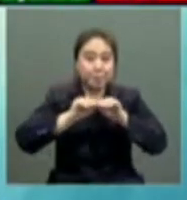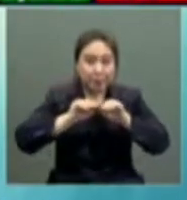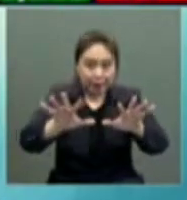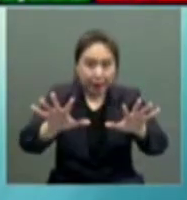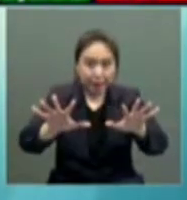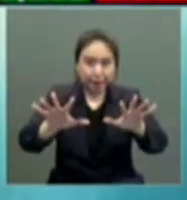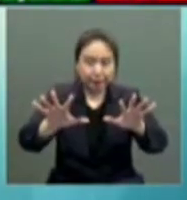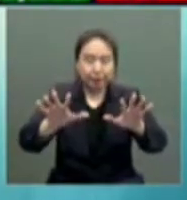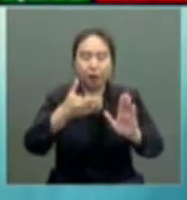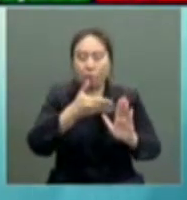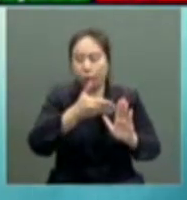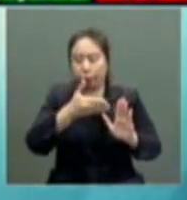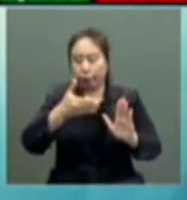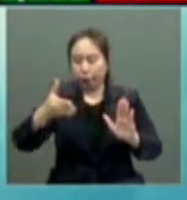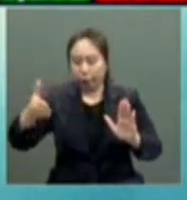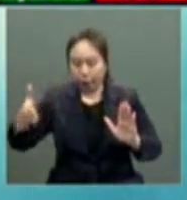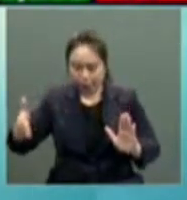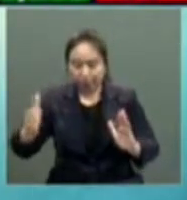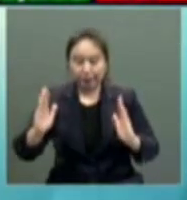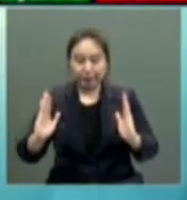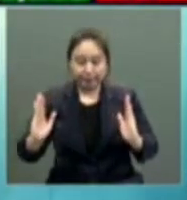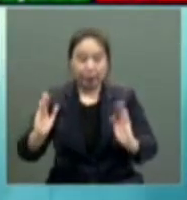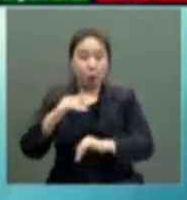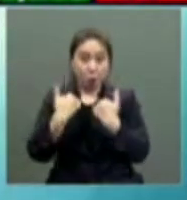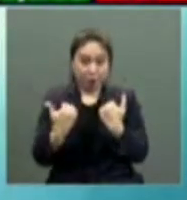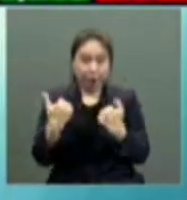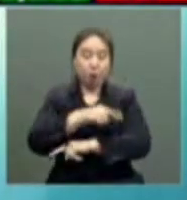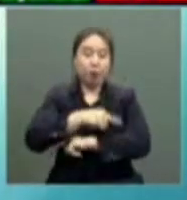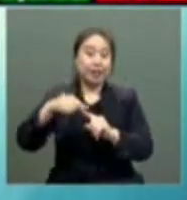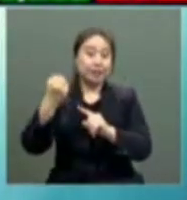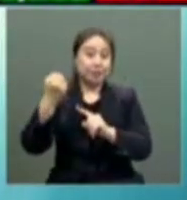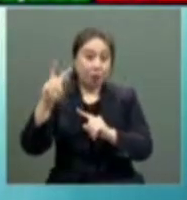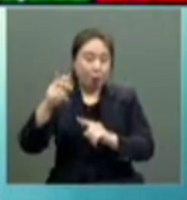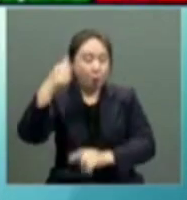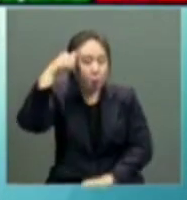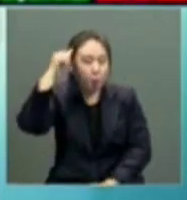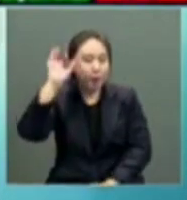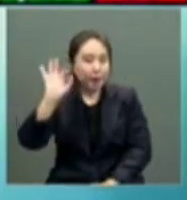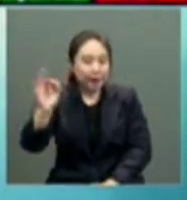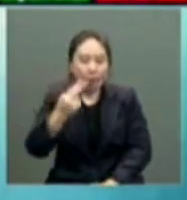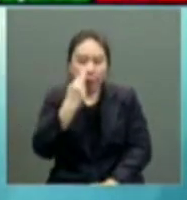ขึ้นมาคือฟิวส์ประทานโทษประกาศเคอร์ฟิวนะครับขอประกาศเครื่องคิดถึงวันที่9วันนี้นะเอ่อถึงวันที่ 12วันนี้เท่ากับ 9